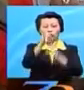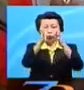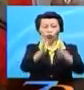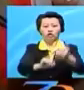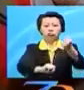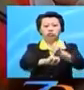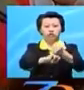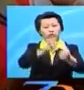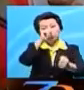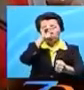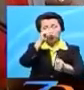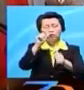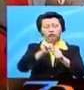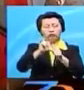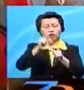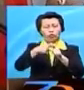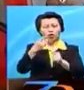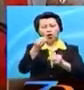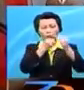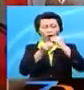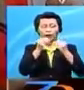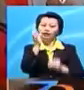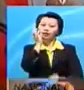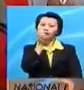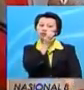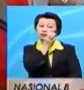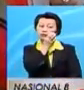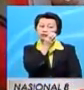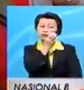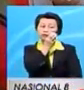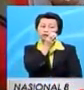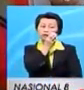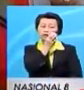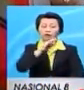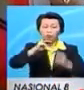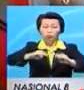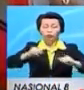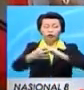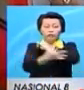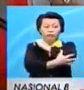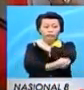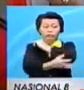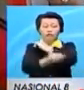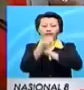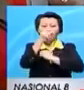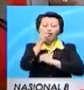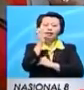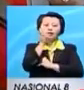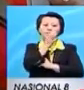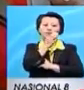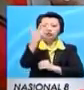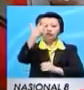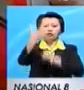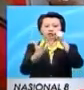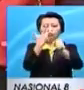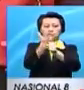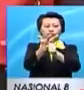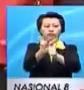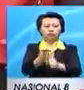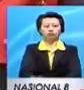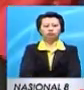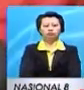orang setiap bulan makan di kantin, murid-murid miskin Tegar makan di kantin selama 3 tahun.